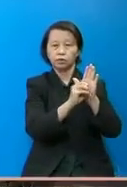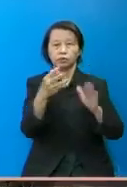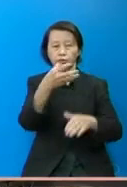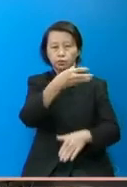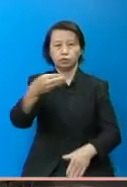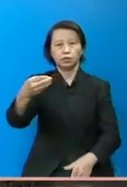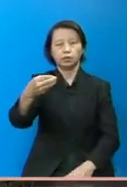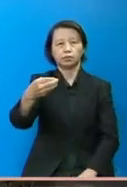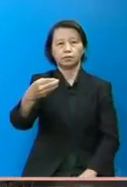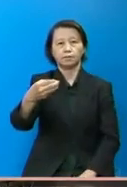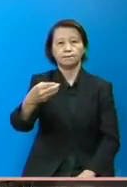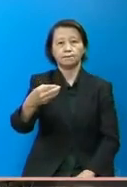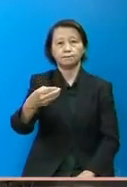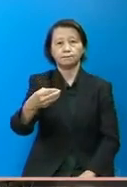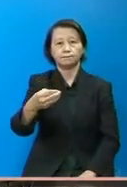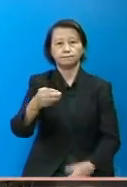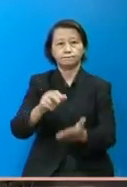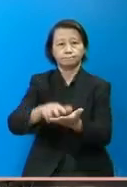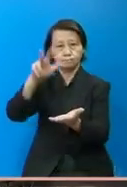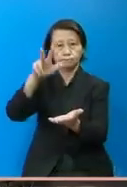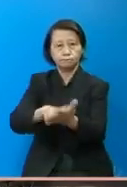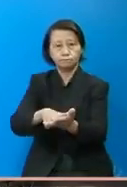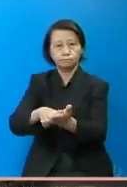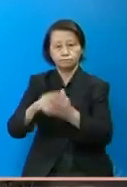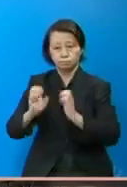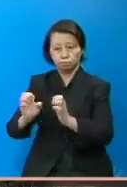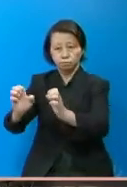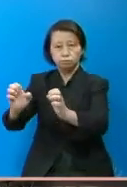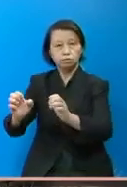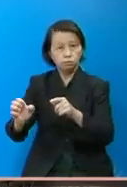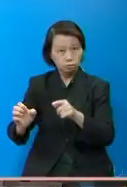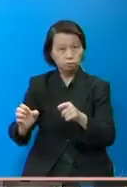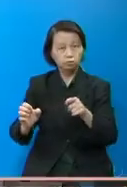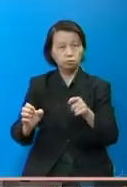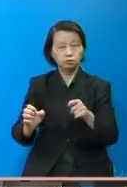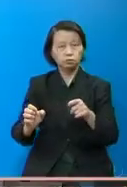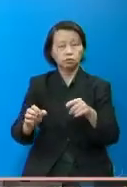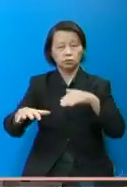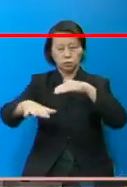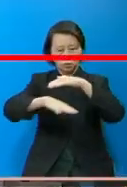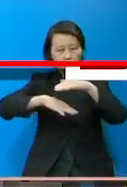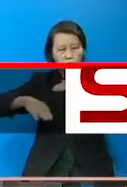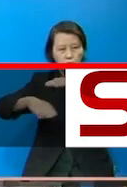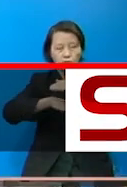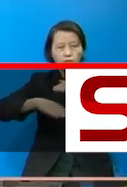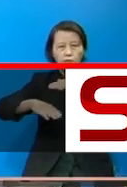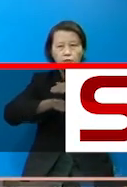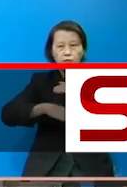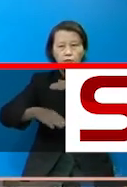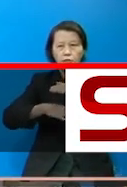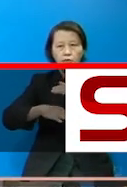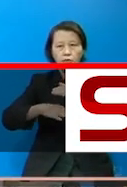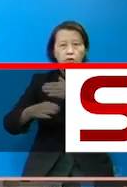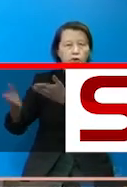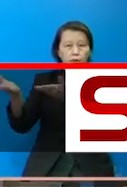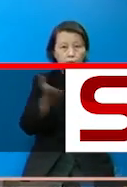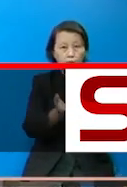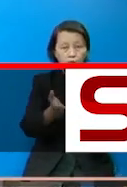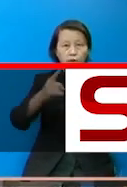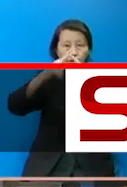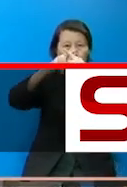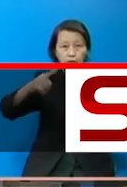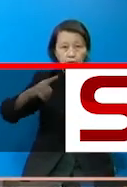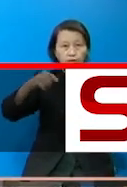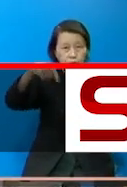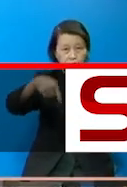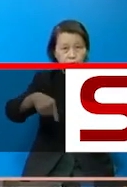dan juga proclamation of emergency dibawa ke Dewan ini